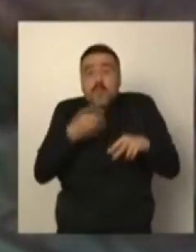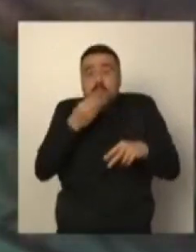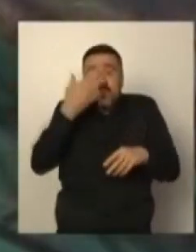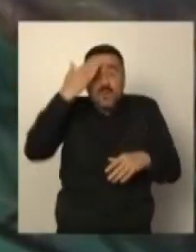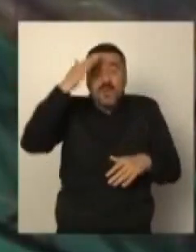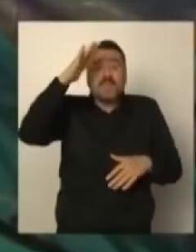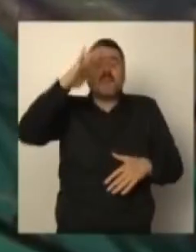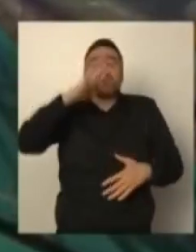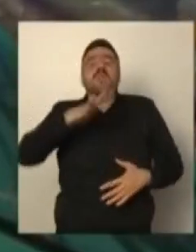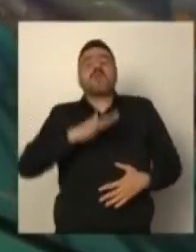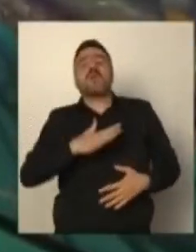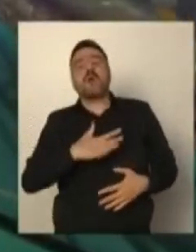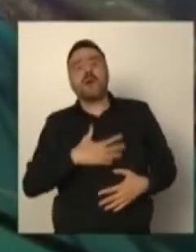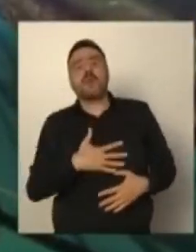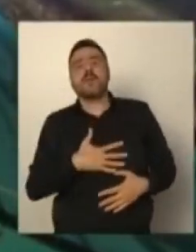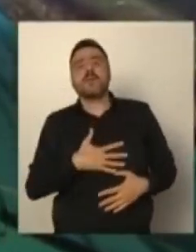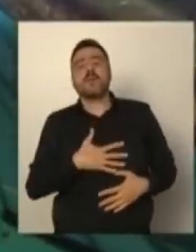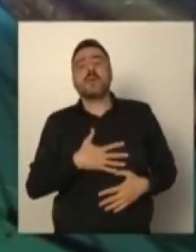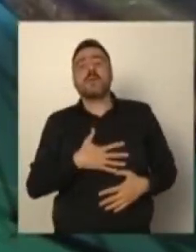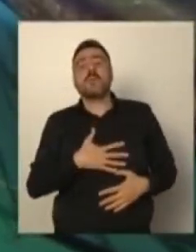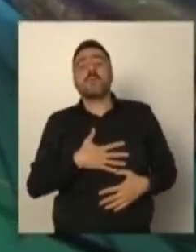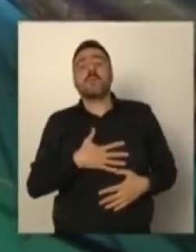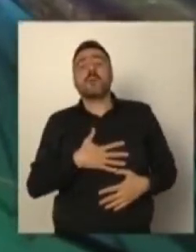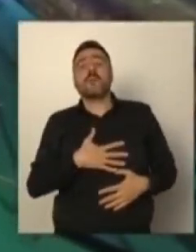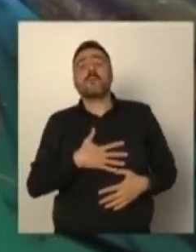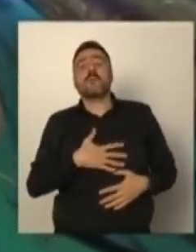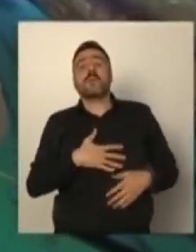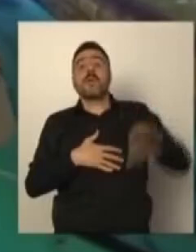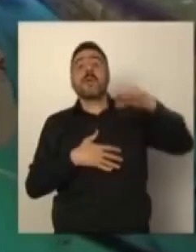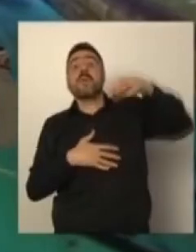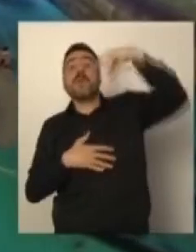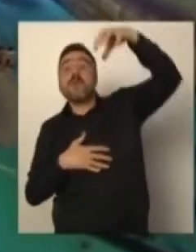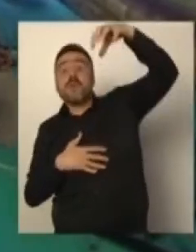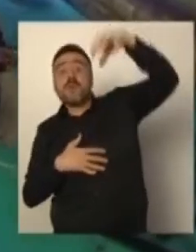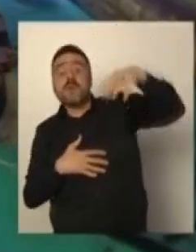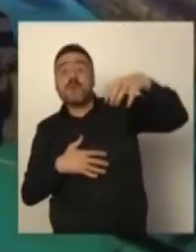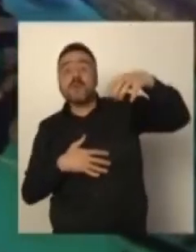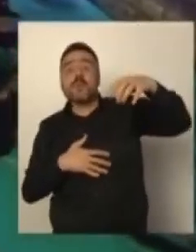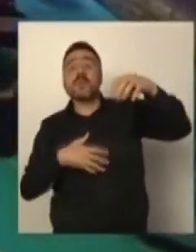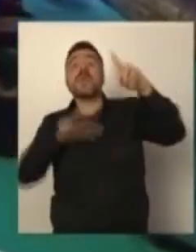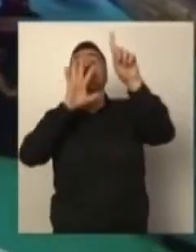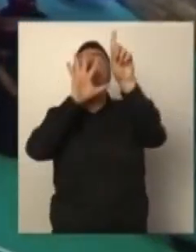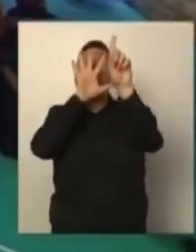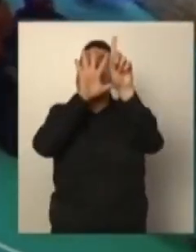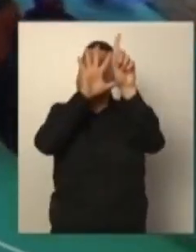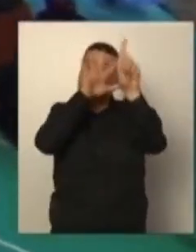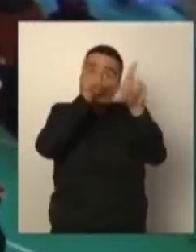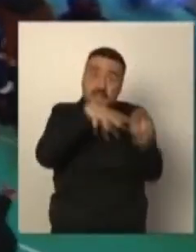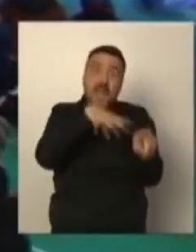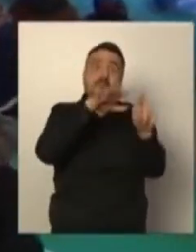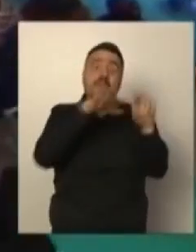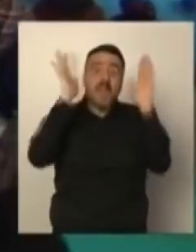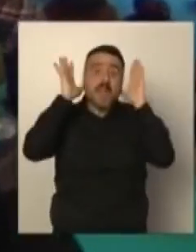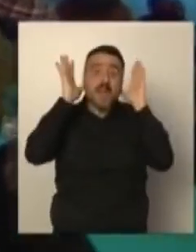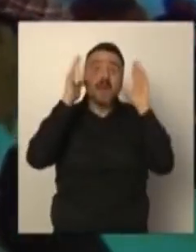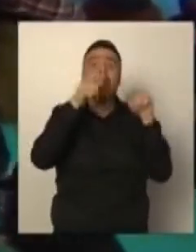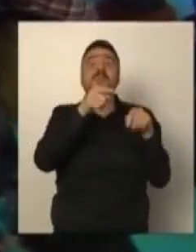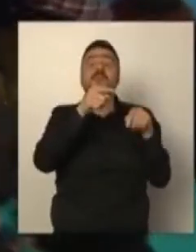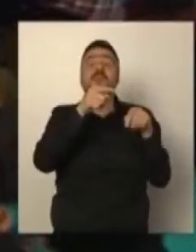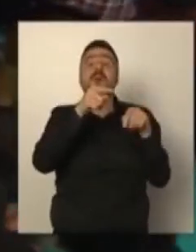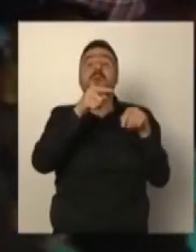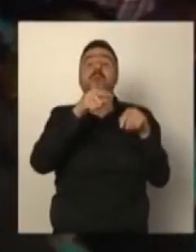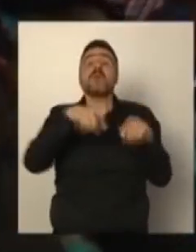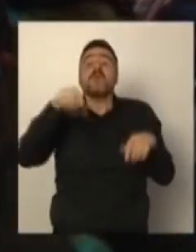hürmetine, Efendimiz'e Mescid-i Aksa'da cemaat olan Nebiler hürmetine, aramızda